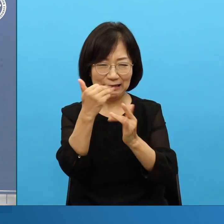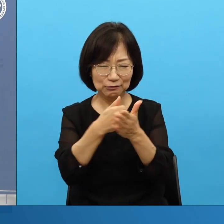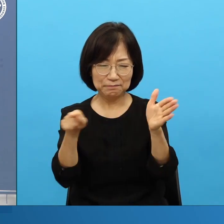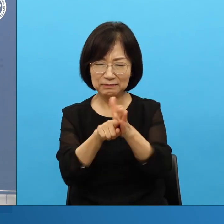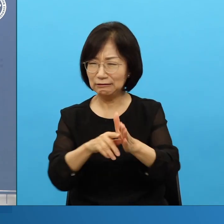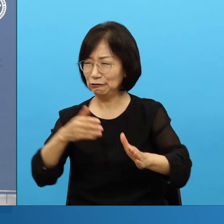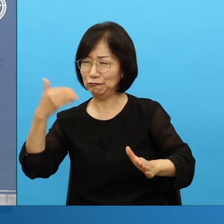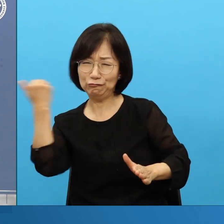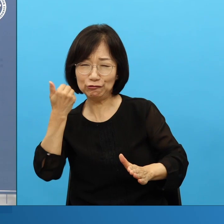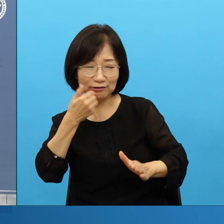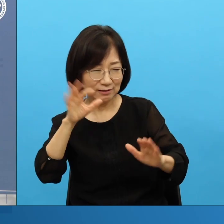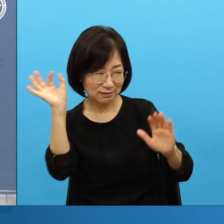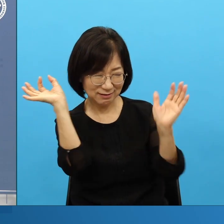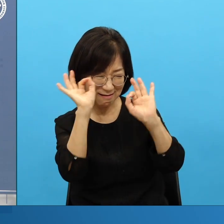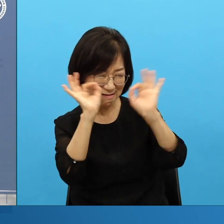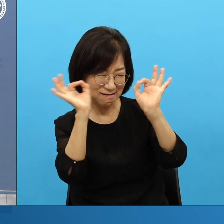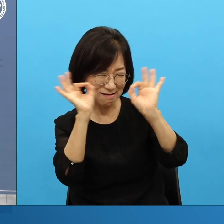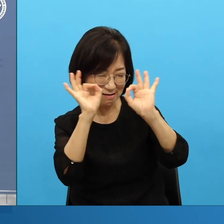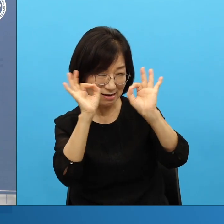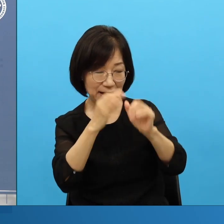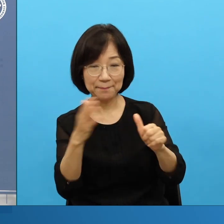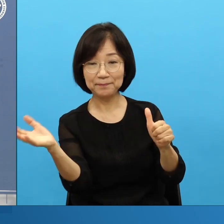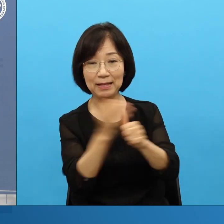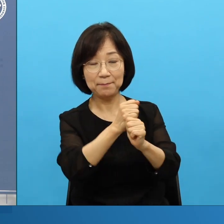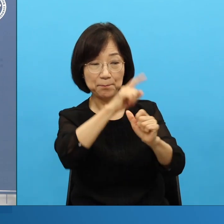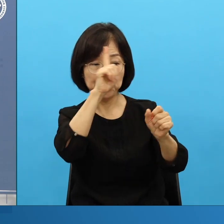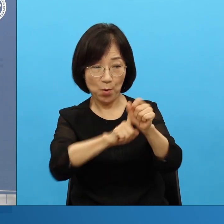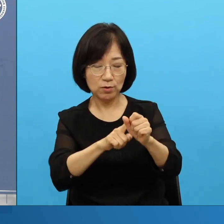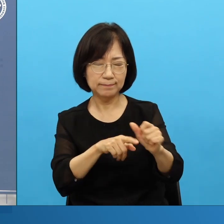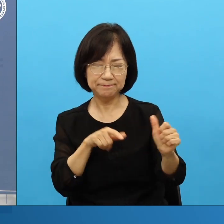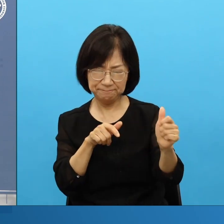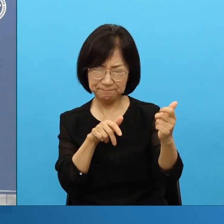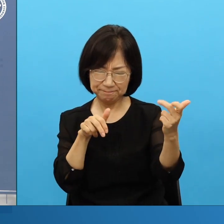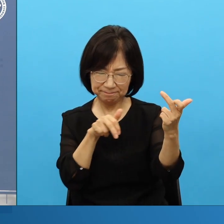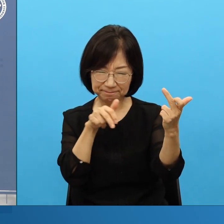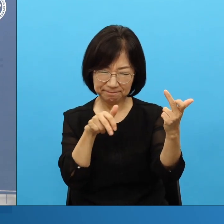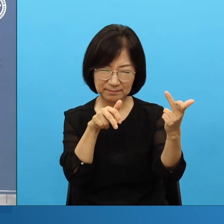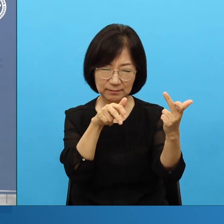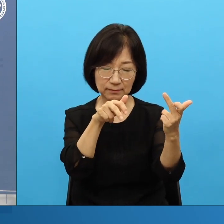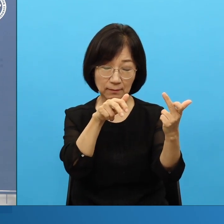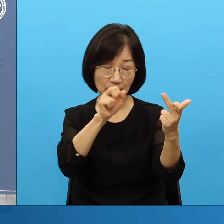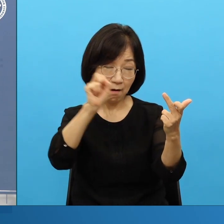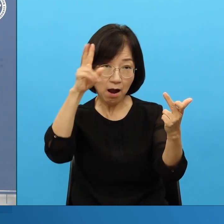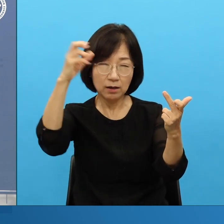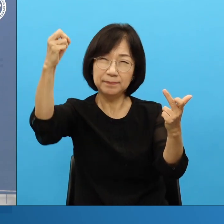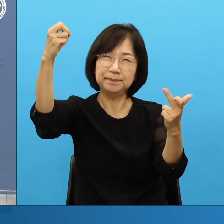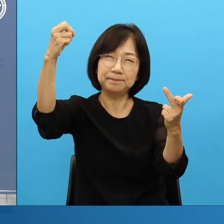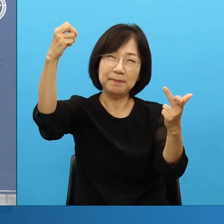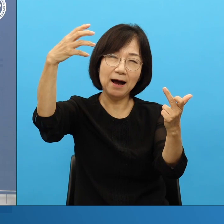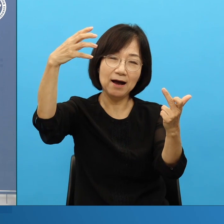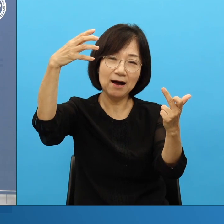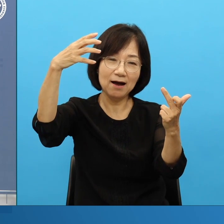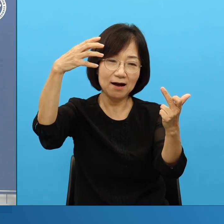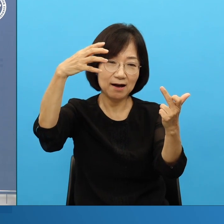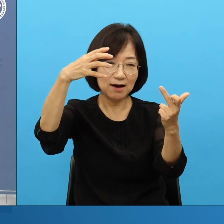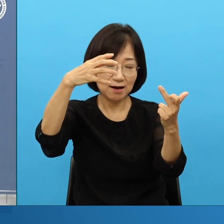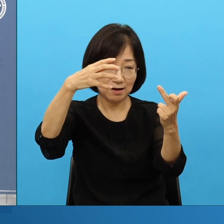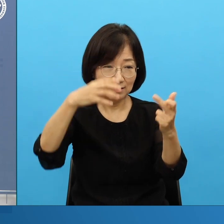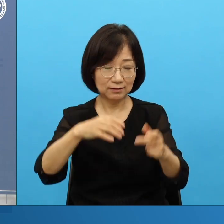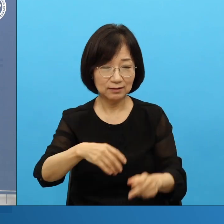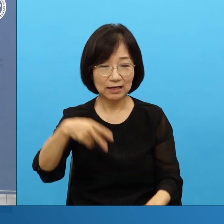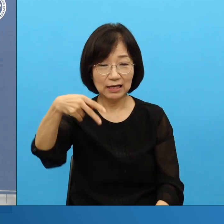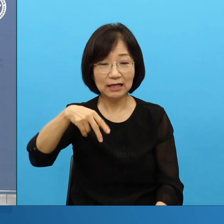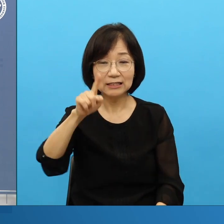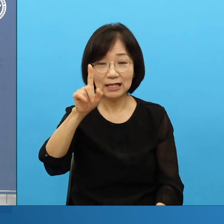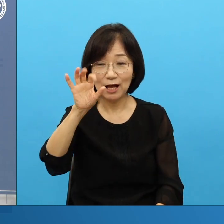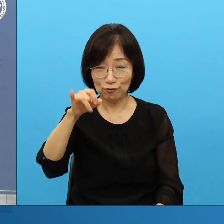on the way to capture believers of Jesus, and then one day, at the moment, we see a light came upon him, and he was on his 바울의 knees. 가정에서 부르는 이름 사울아 사울아.